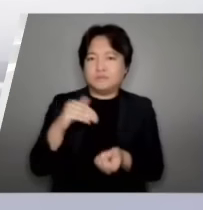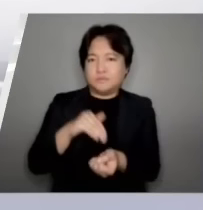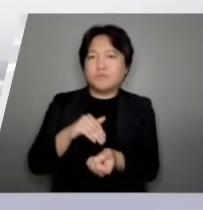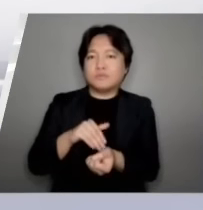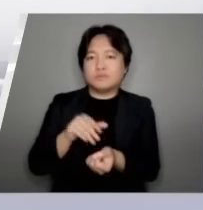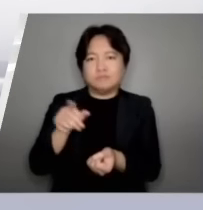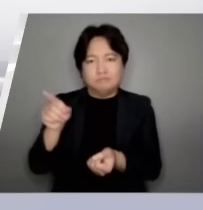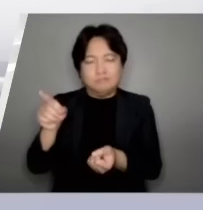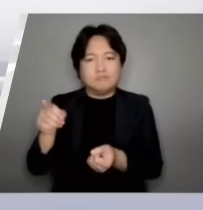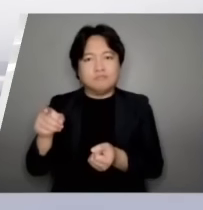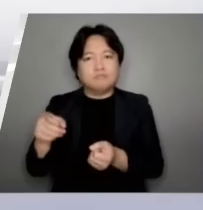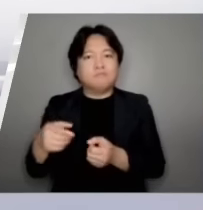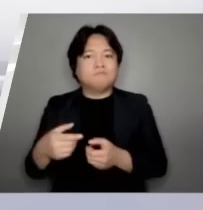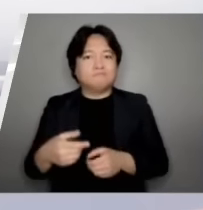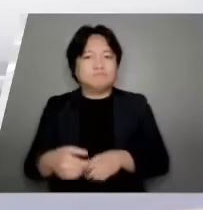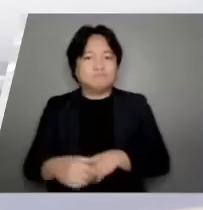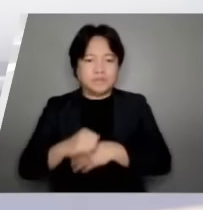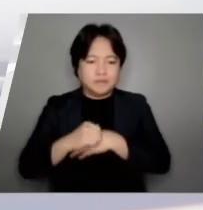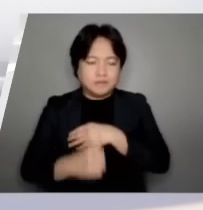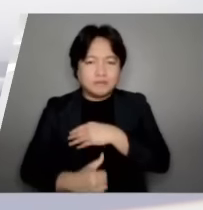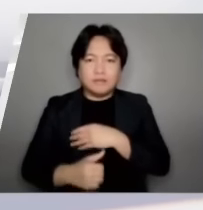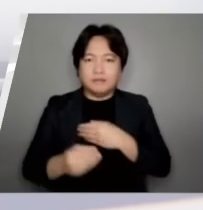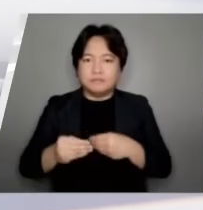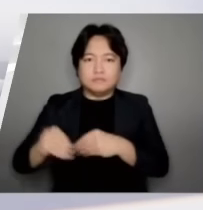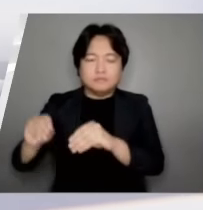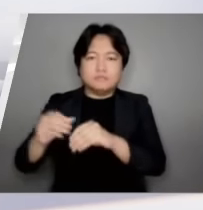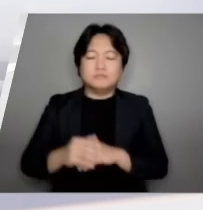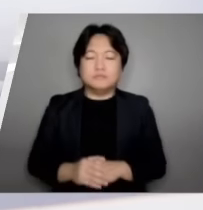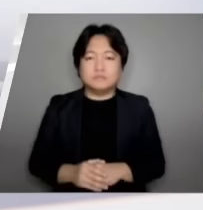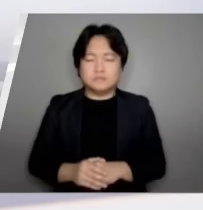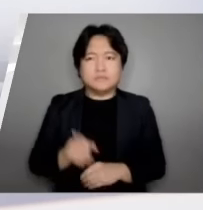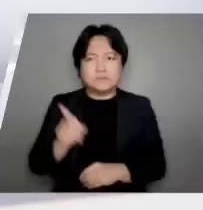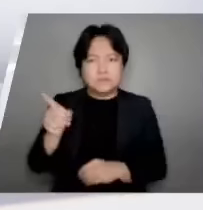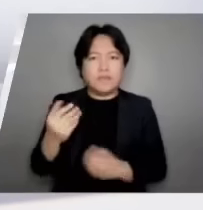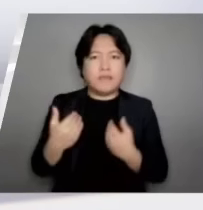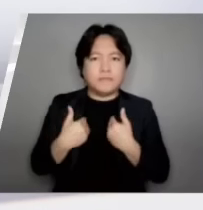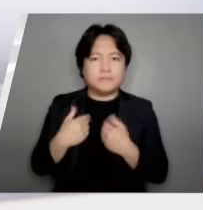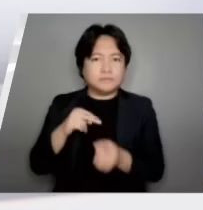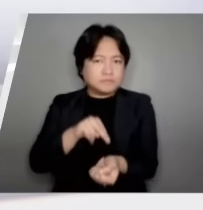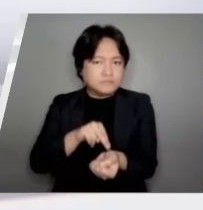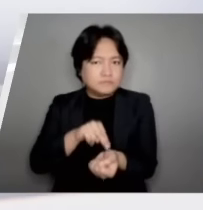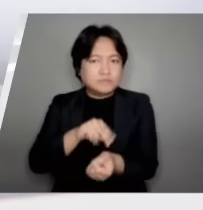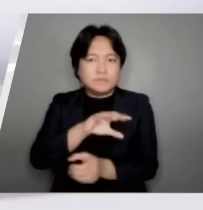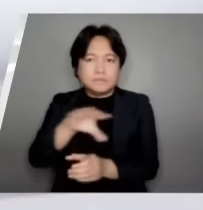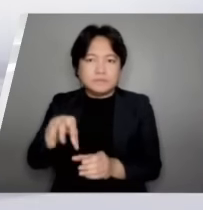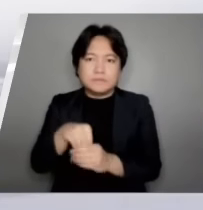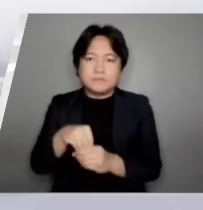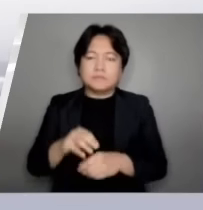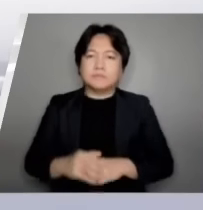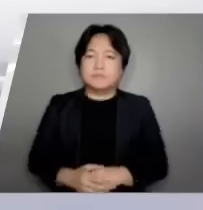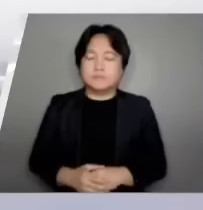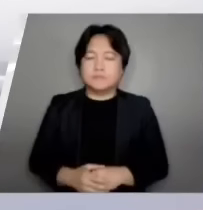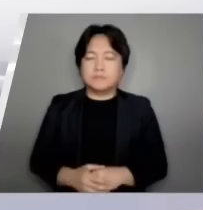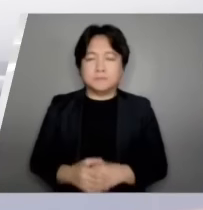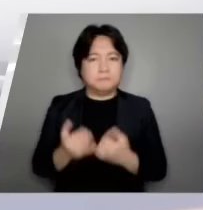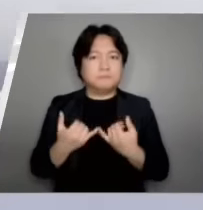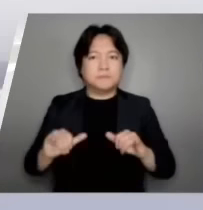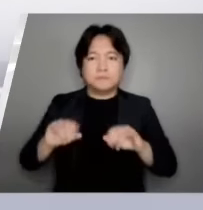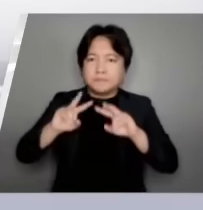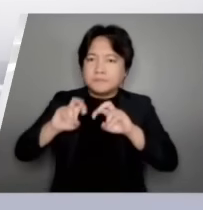NKTI, kinumpirmang empleyado nila ang nurse na binanggit ng NBI. Gumugulong na raw ang sarili nilang imbestigasyon kaugnay